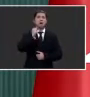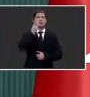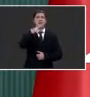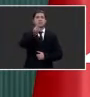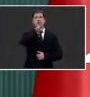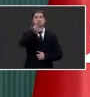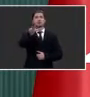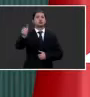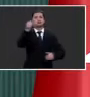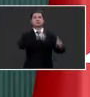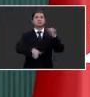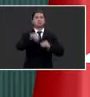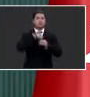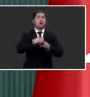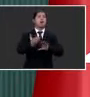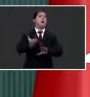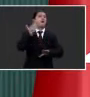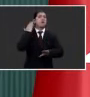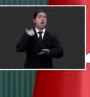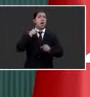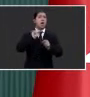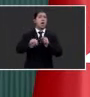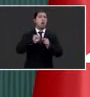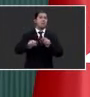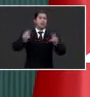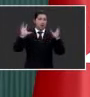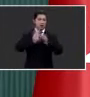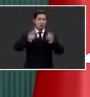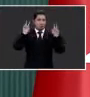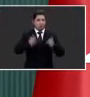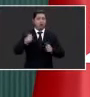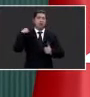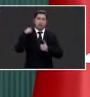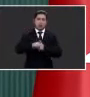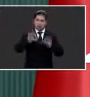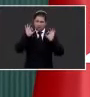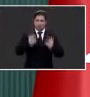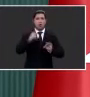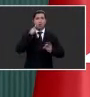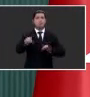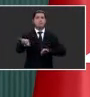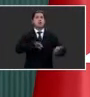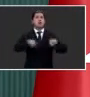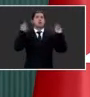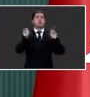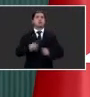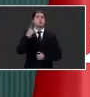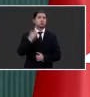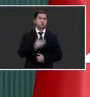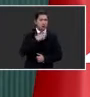2023 seçimleri öncesinde de ekonomimizle ilgili yine aynı senaryolar devreye